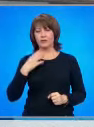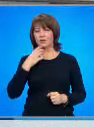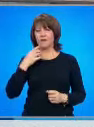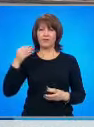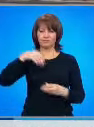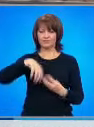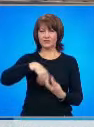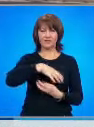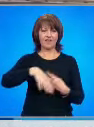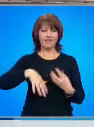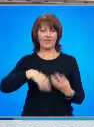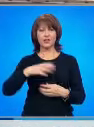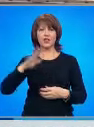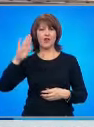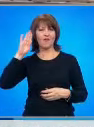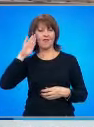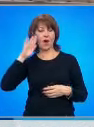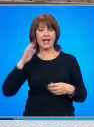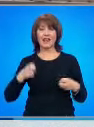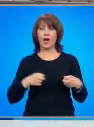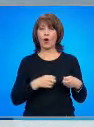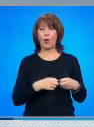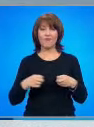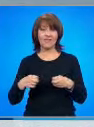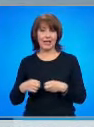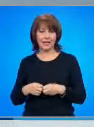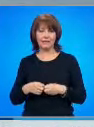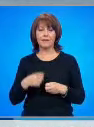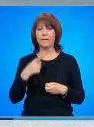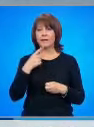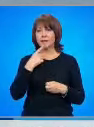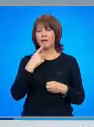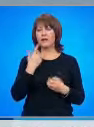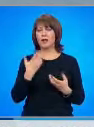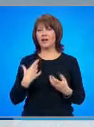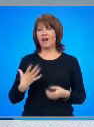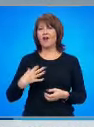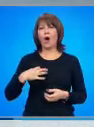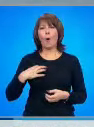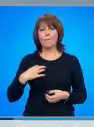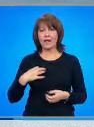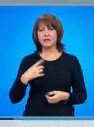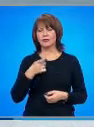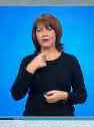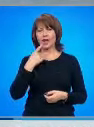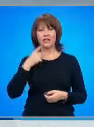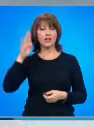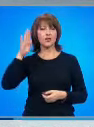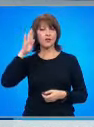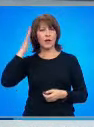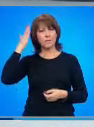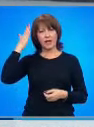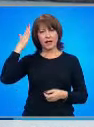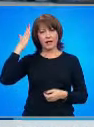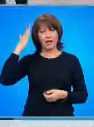ни във въоръжен конфликт, нито има опасност за критичната инфраструктура в страната ни. Това каза служебният